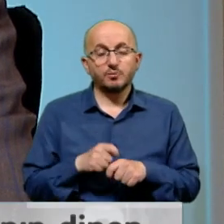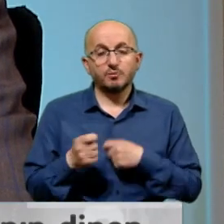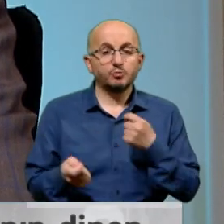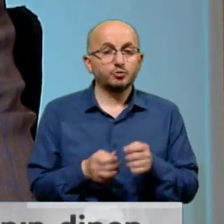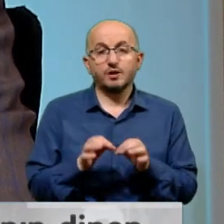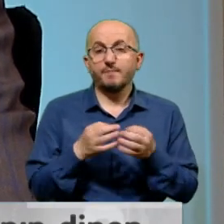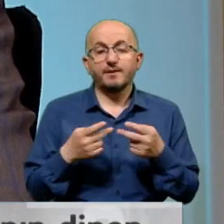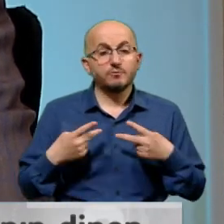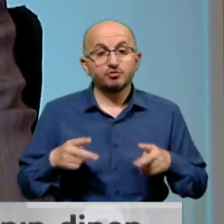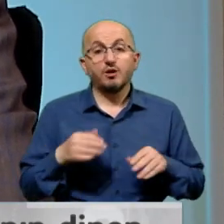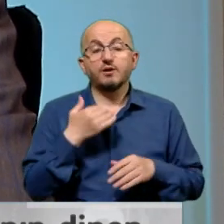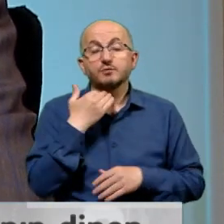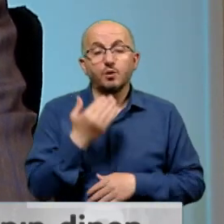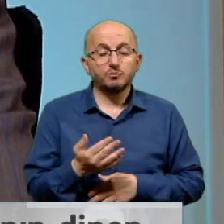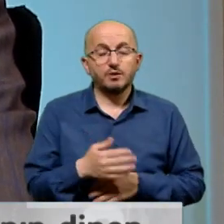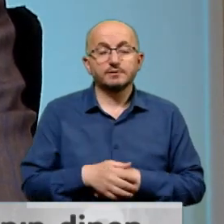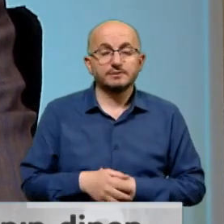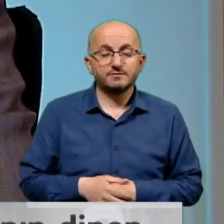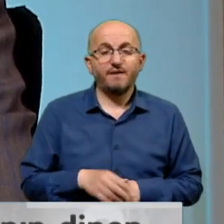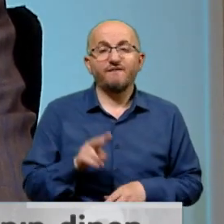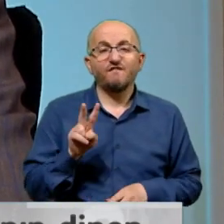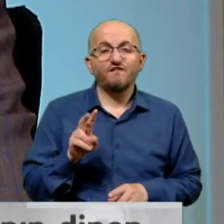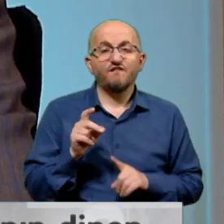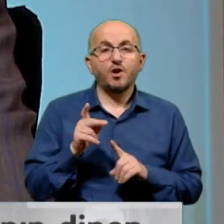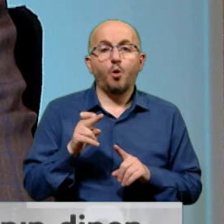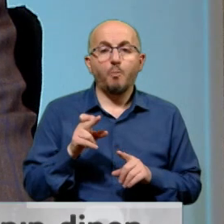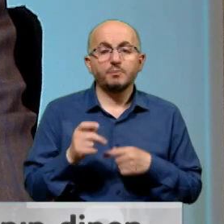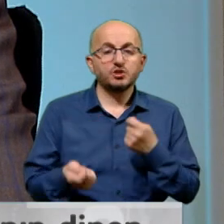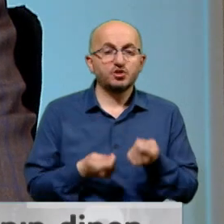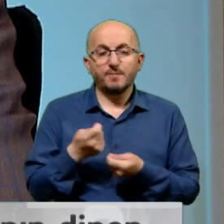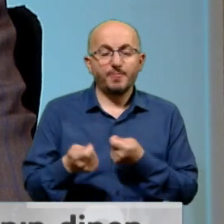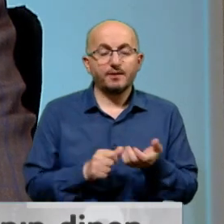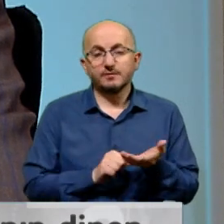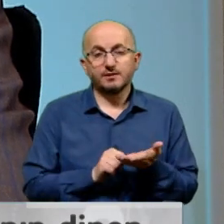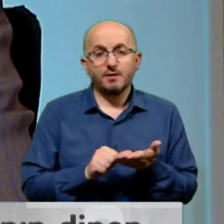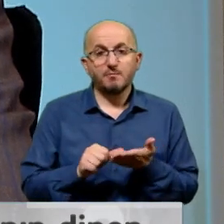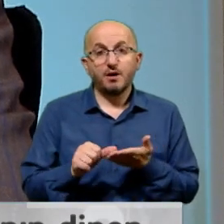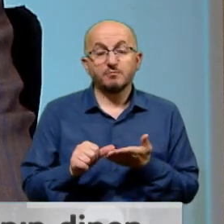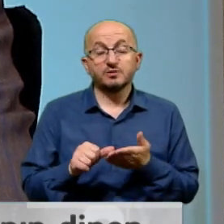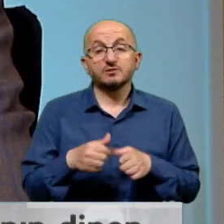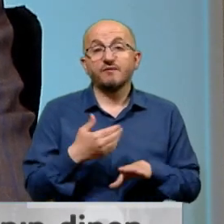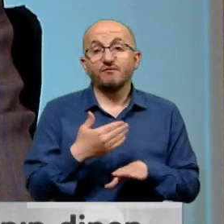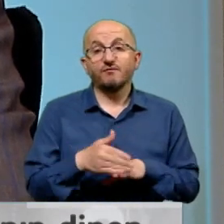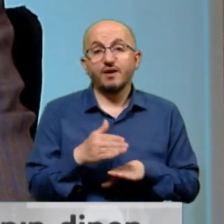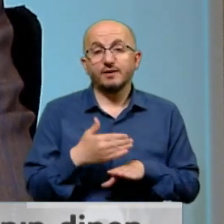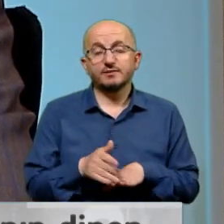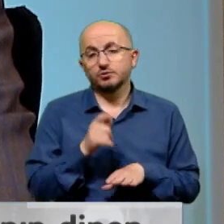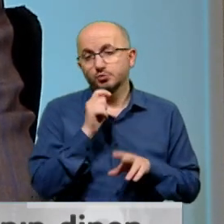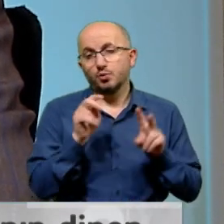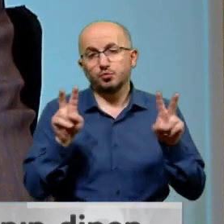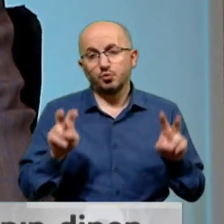nedir caiz olmaz işte yok işlemlerinin tamamında ise bir vade durumu söz